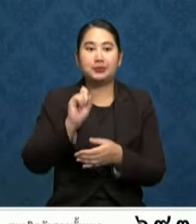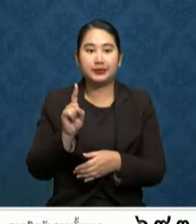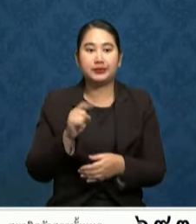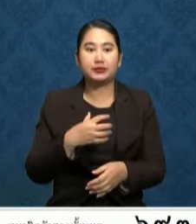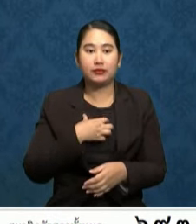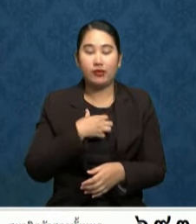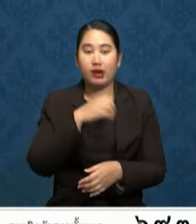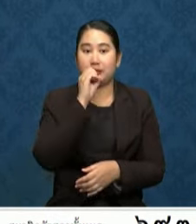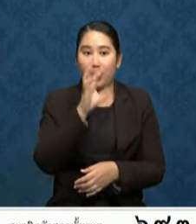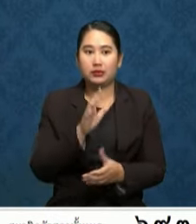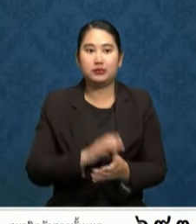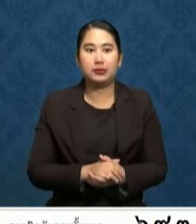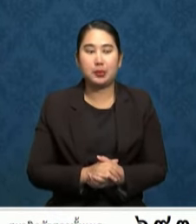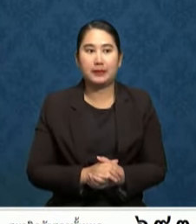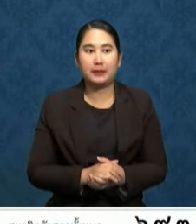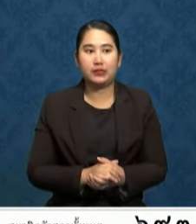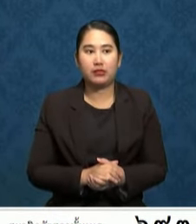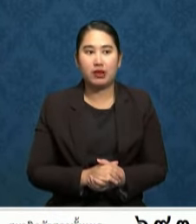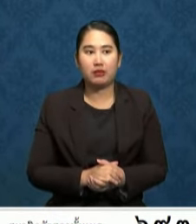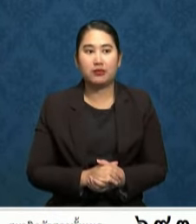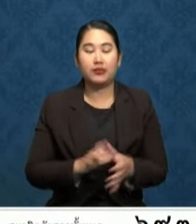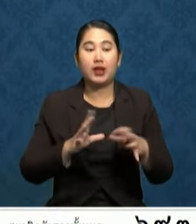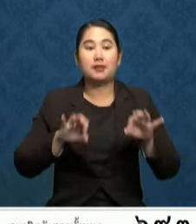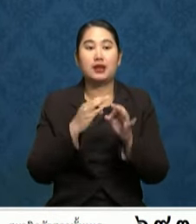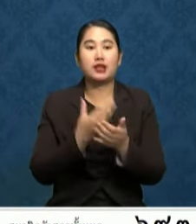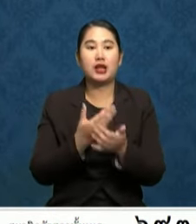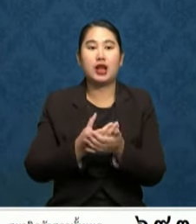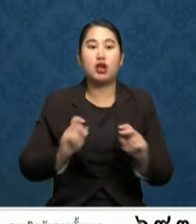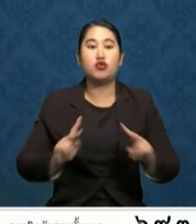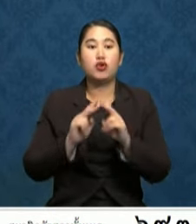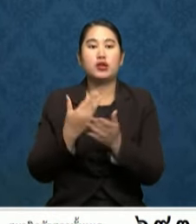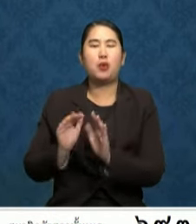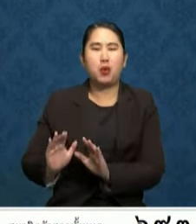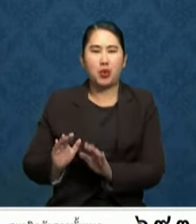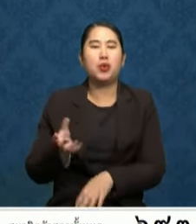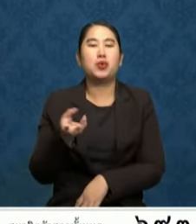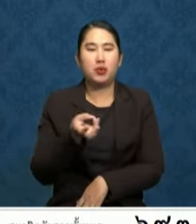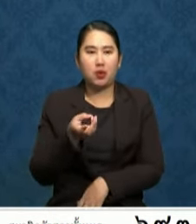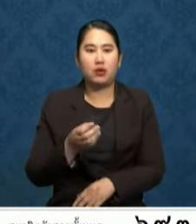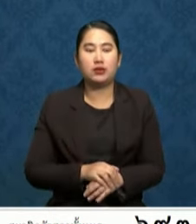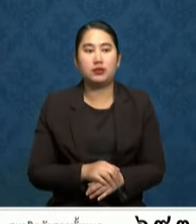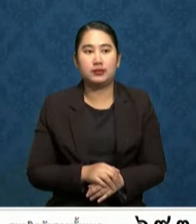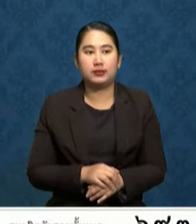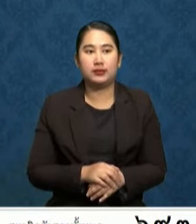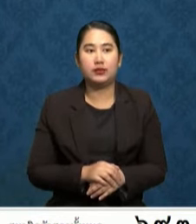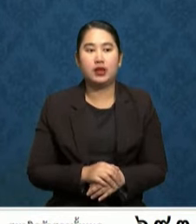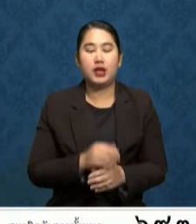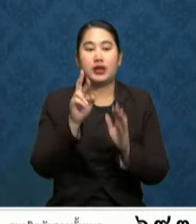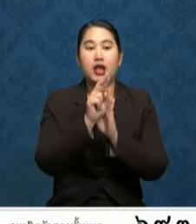ผมอยากจะบอกเลยครับ physical Spaceหรือว่าเงินคงคลังเนี่ยมันน้อยเหลือเกินด้วย